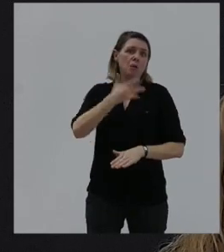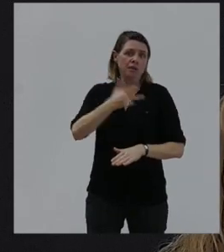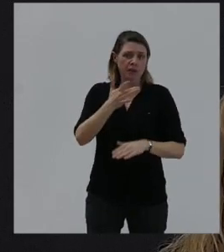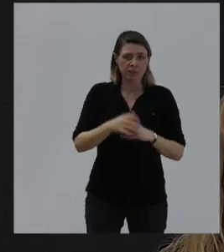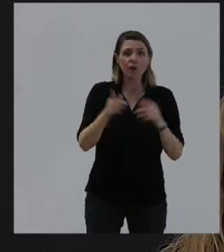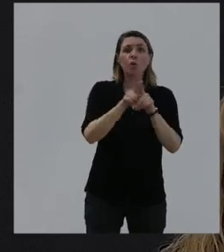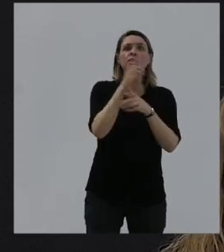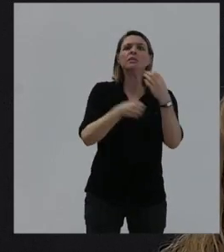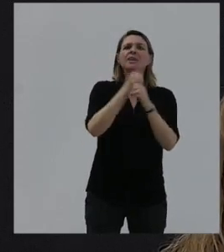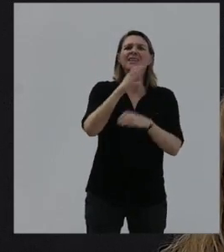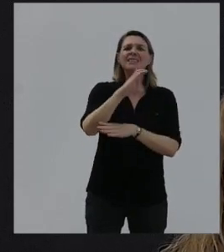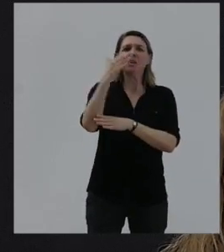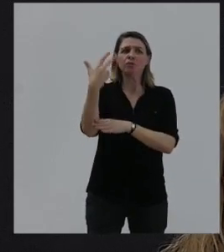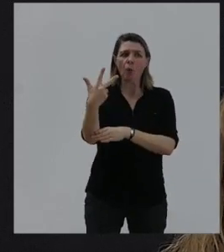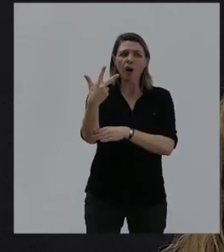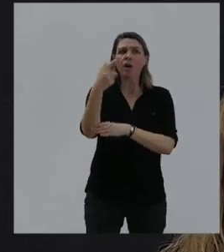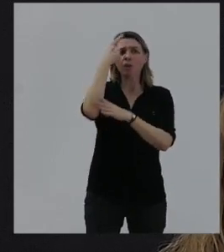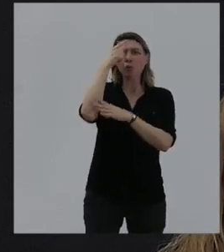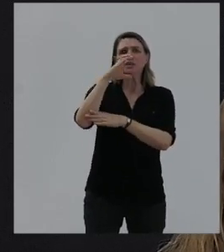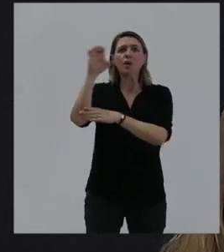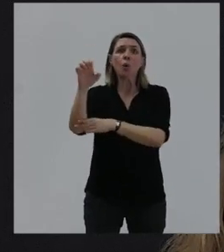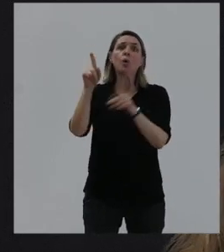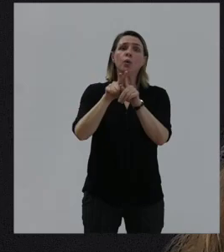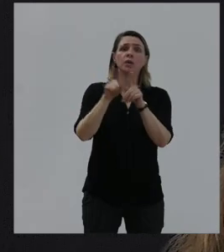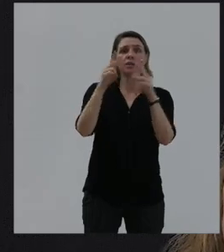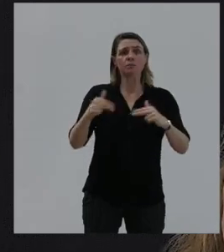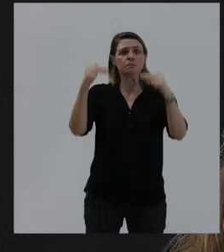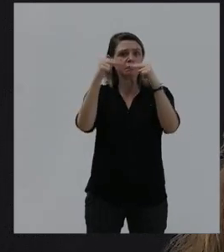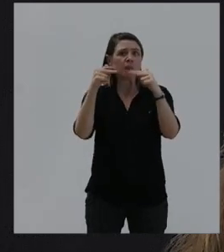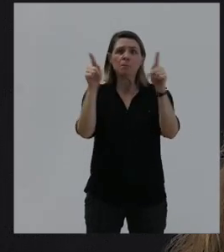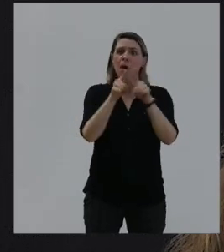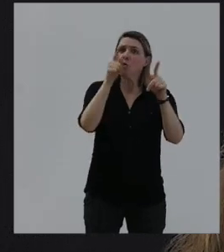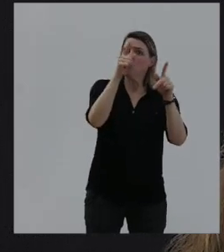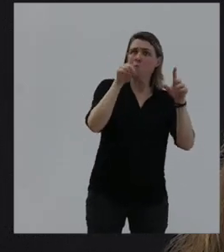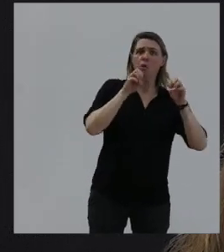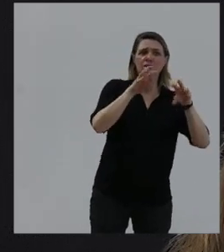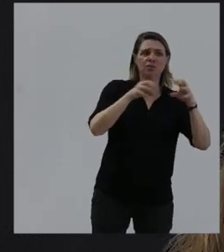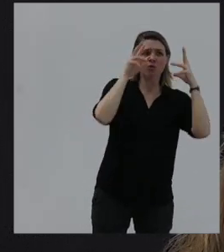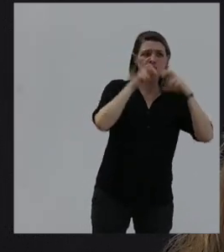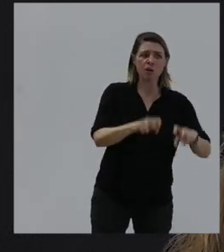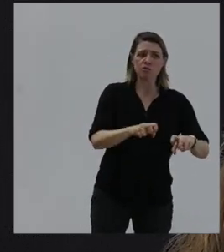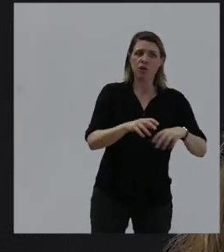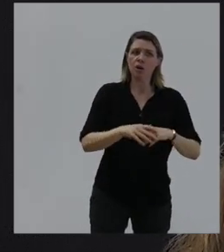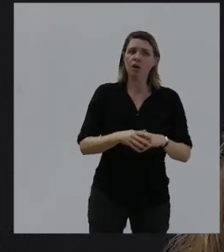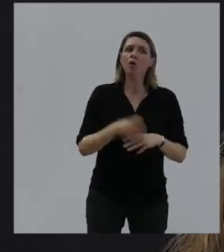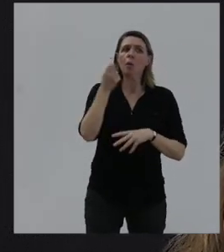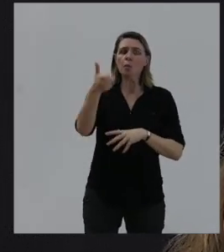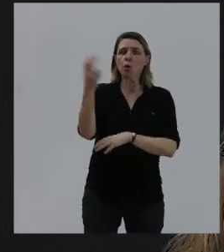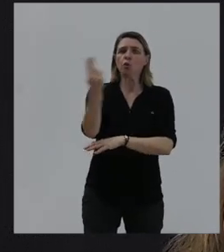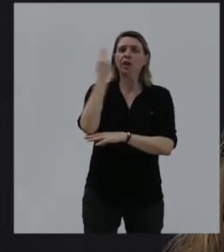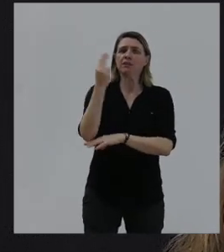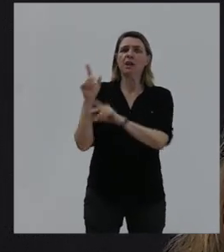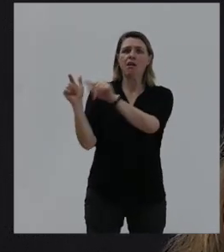un équivalent C3 pour nos PRAC PRCE, d'un montant égal à celui des enseignants-chercheurs et dans les mêmes proportions. Très peu d'universités l'ont